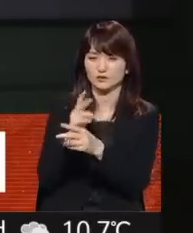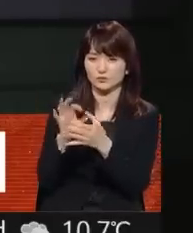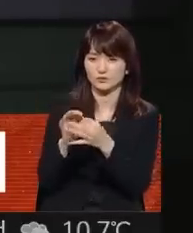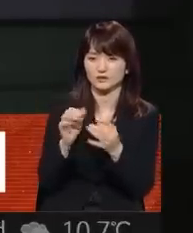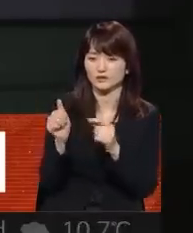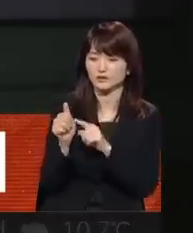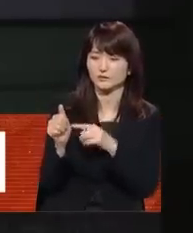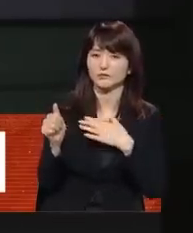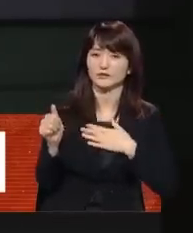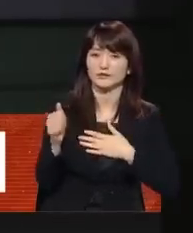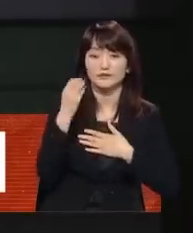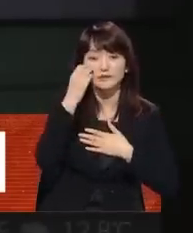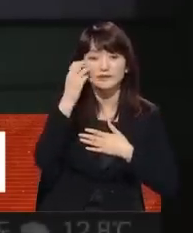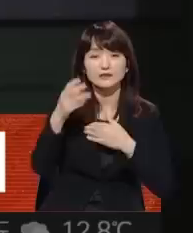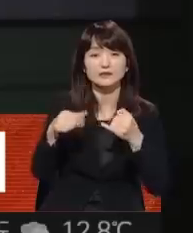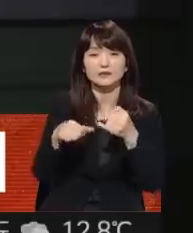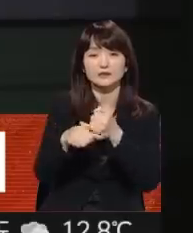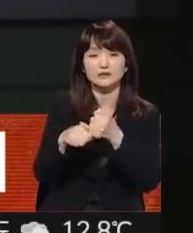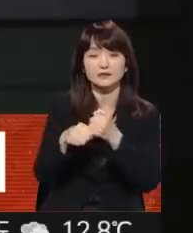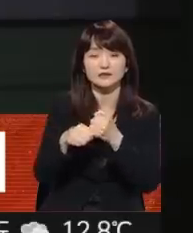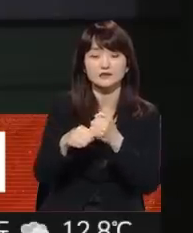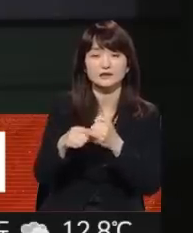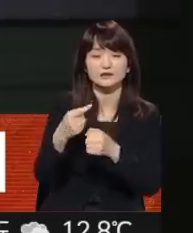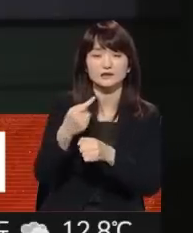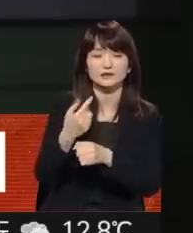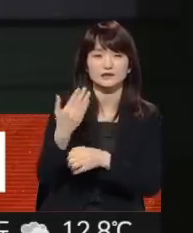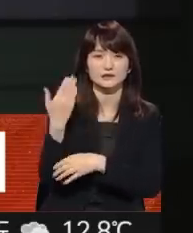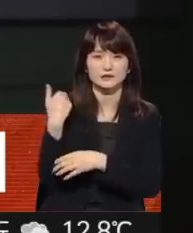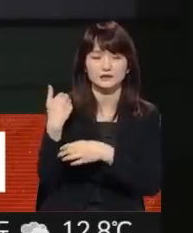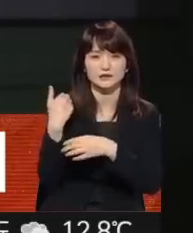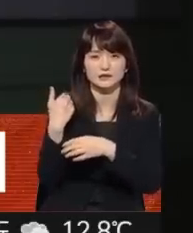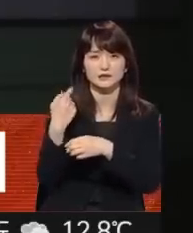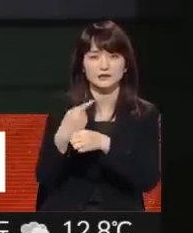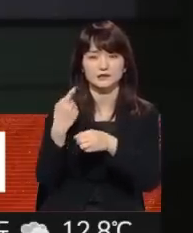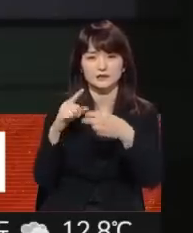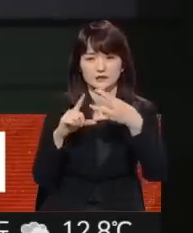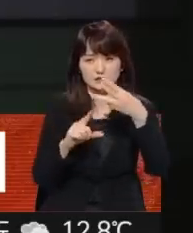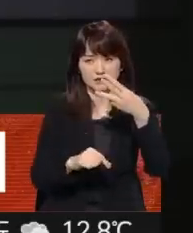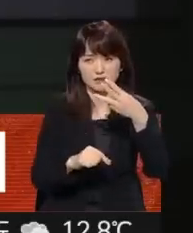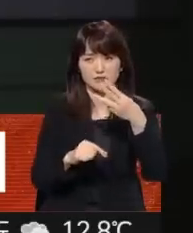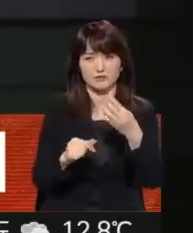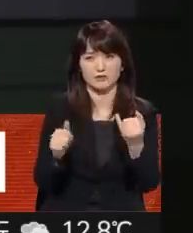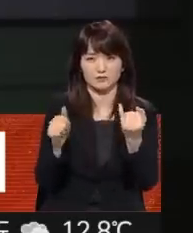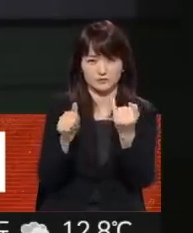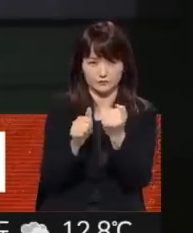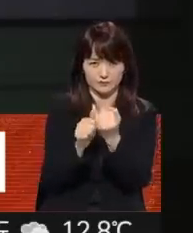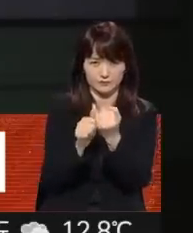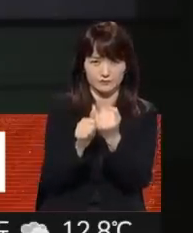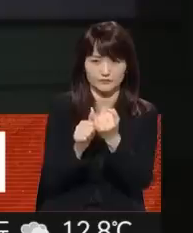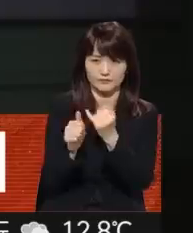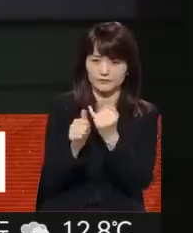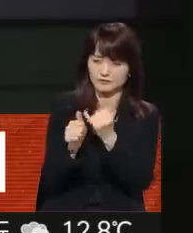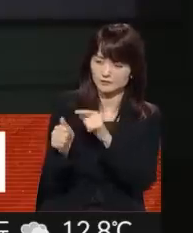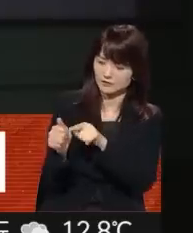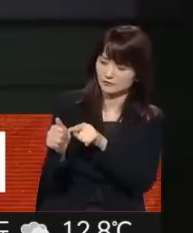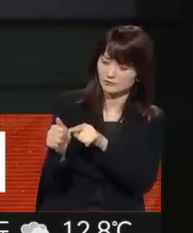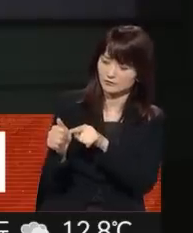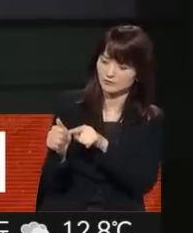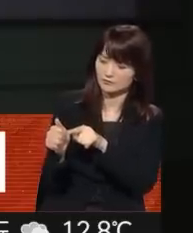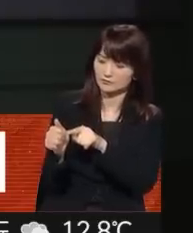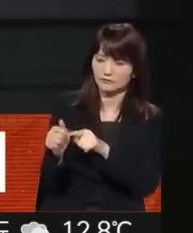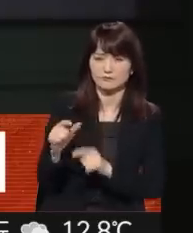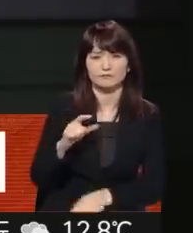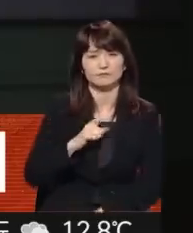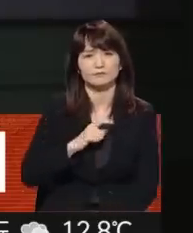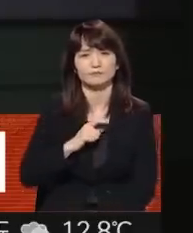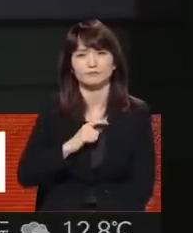정도만 교제를 하고이 지난해 3월에 법적으로 부부가 됐습니다 연회 기간이 짧았기 때문에이 남성이 어딘가 수상하구나 남편이 어딘가